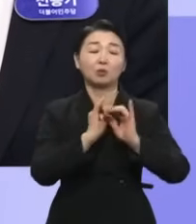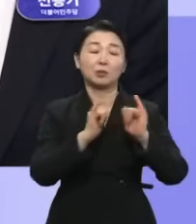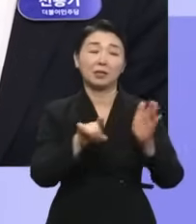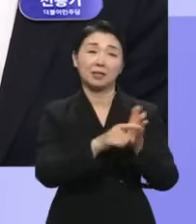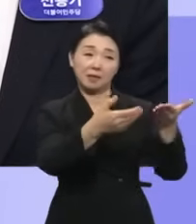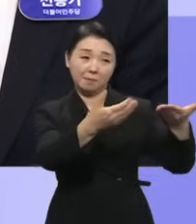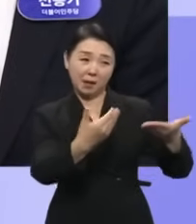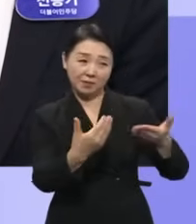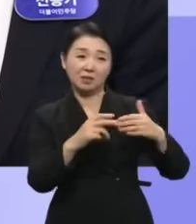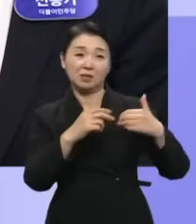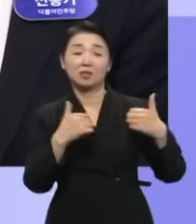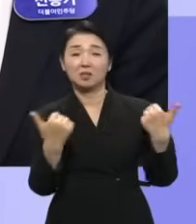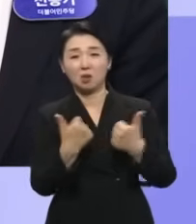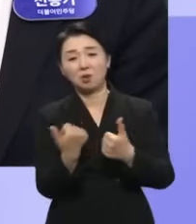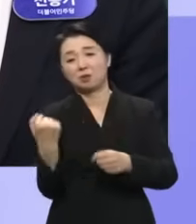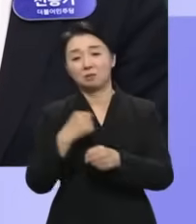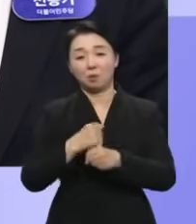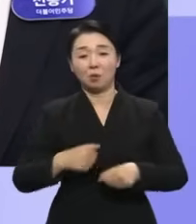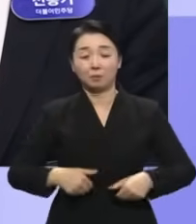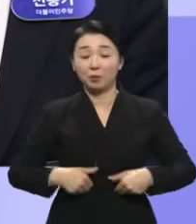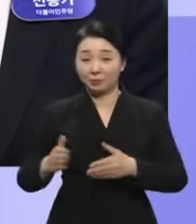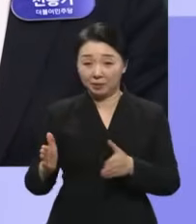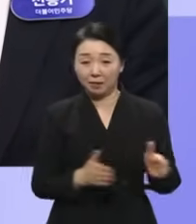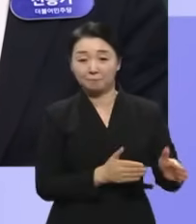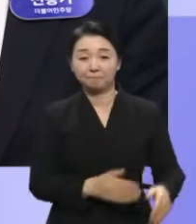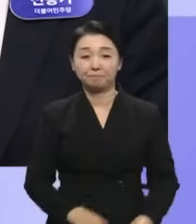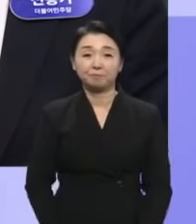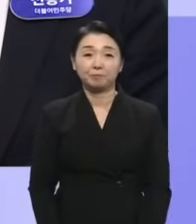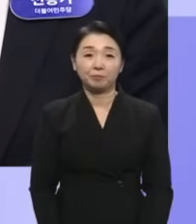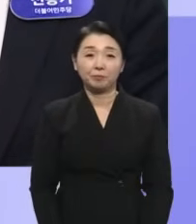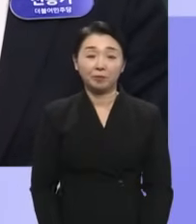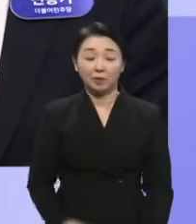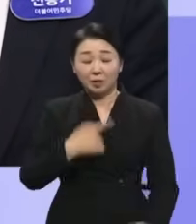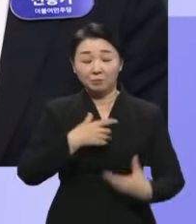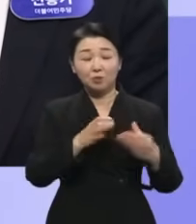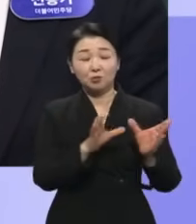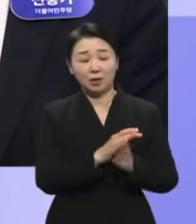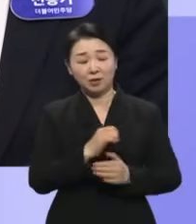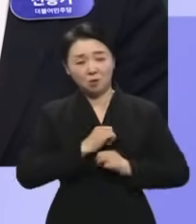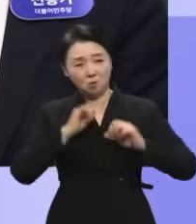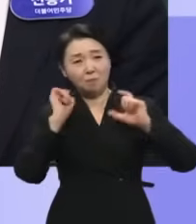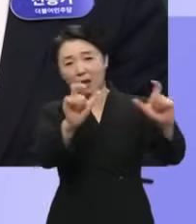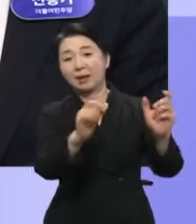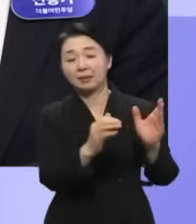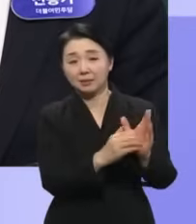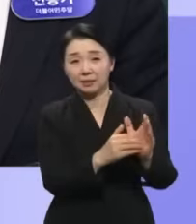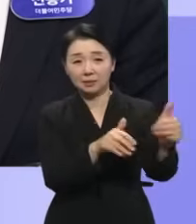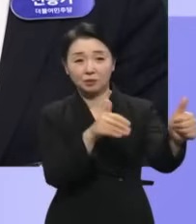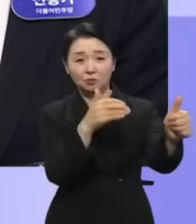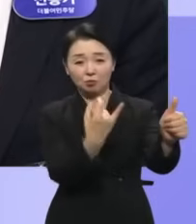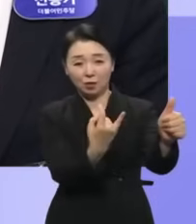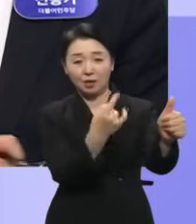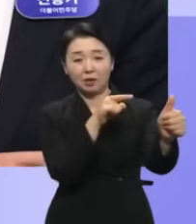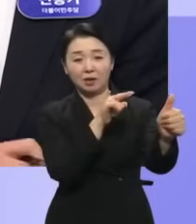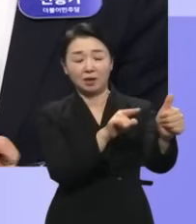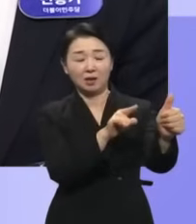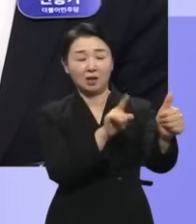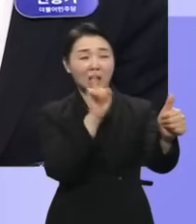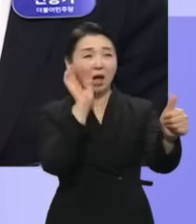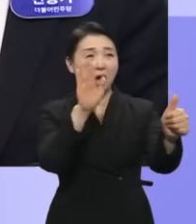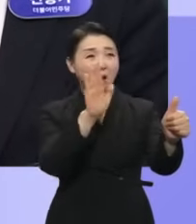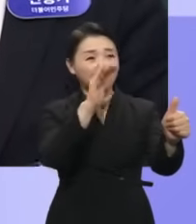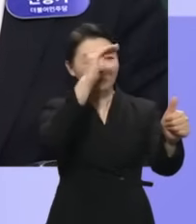합니다 예 뭐 당에서 엄중 경고의 메시지까지 냈으니까 또 최강 의원 향후에 뭐 또 발언을 좀